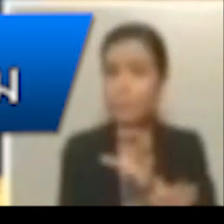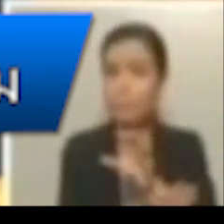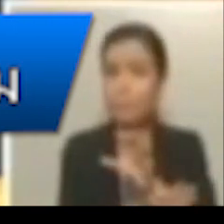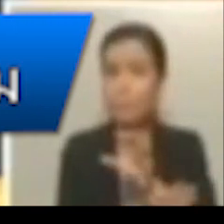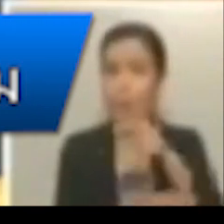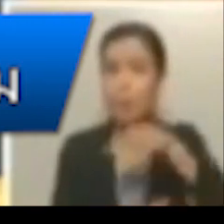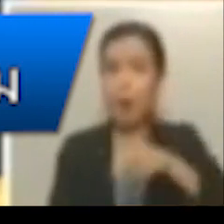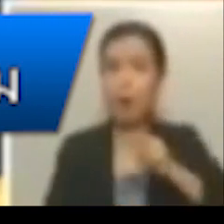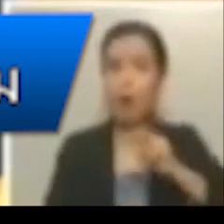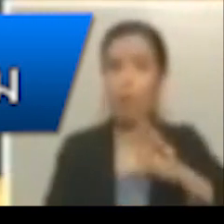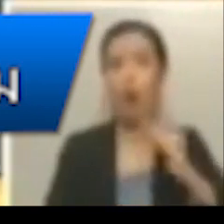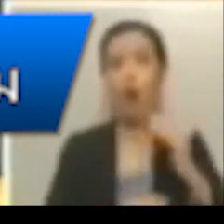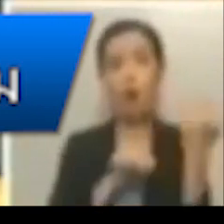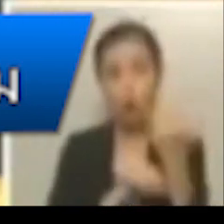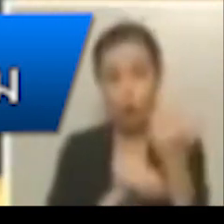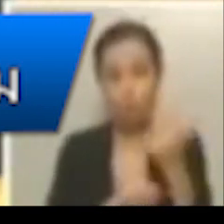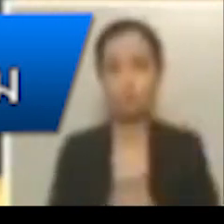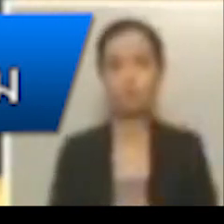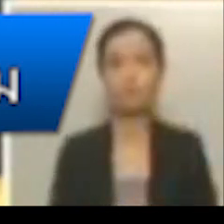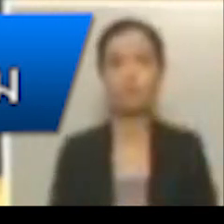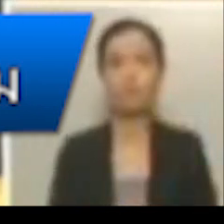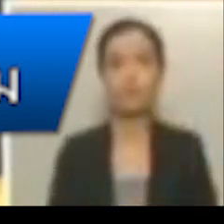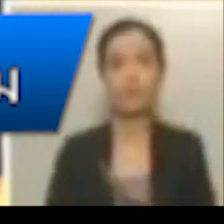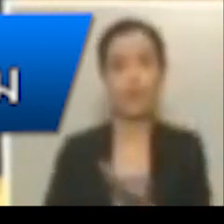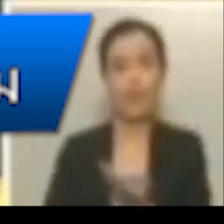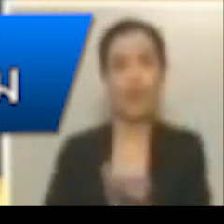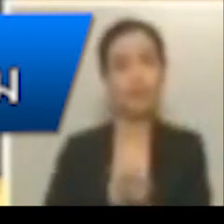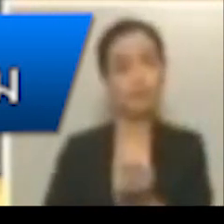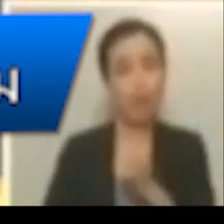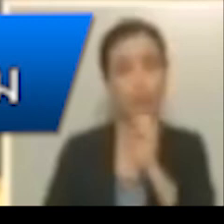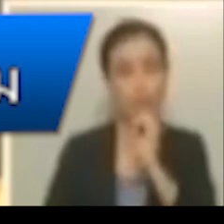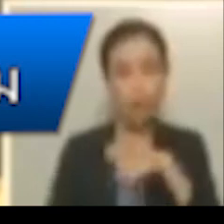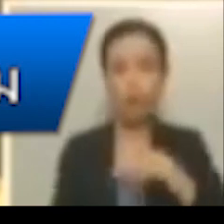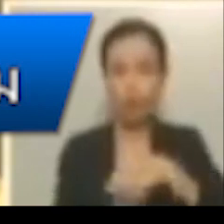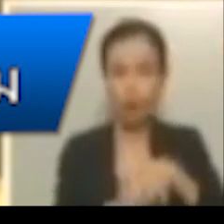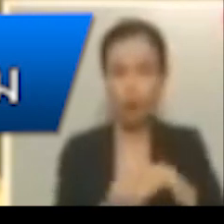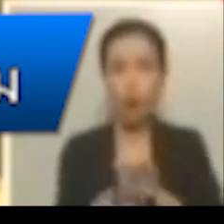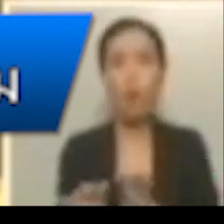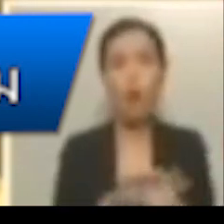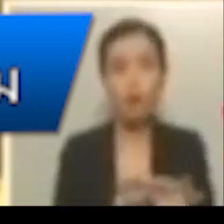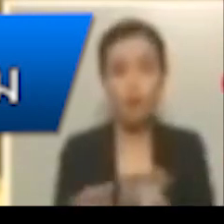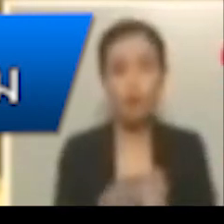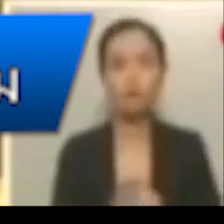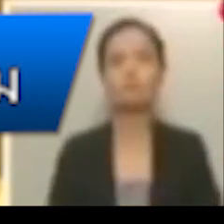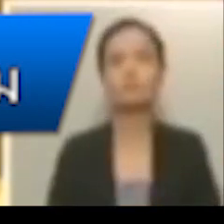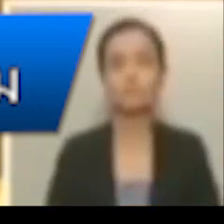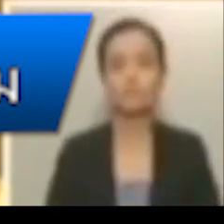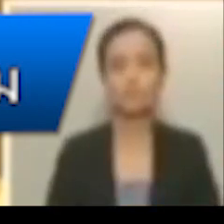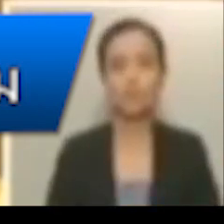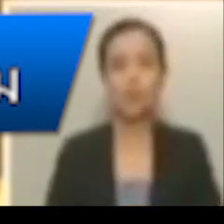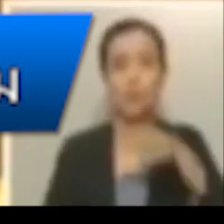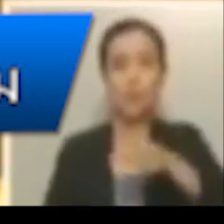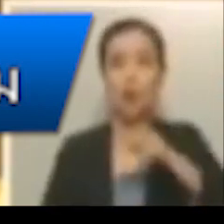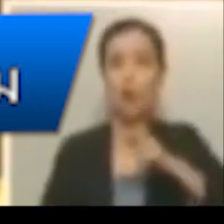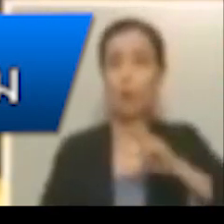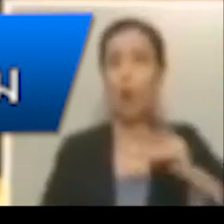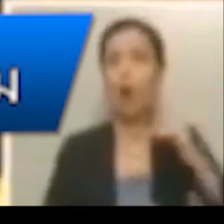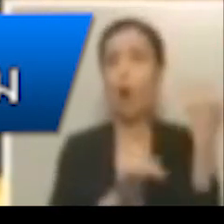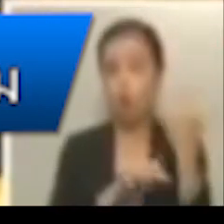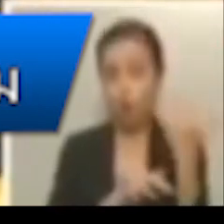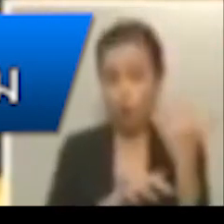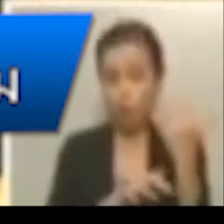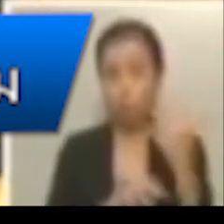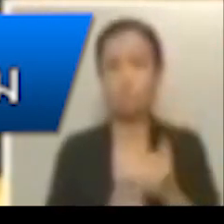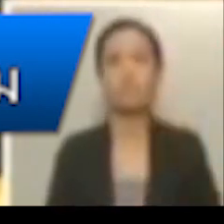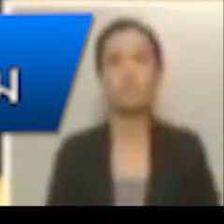เตอร์ผมเรียนท่านผู้ที่กรุณาท่านสมาชิกที่ได้ถามกระทู้นะครับว่าในส่วนของพรบ.คอมพิวเตอร์นั้นเนี่ยค